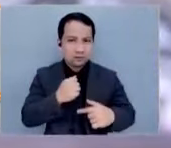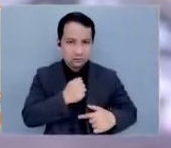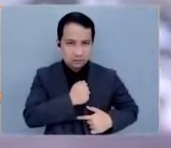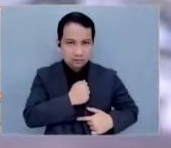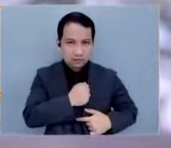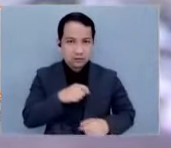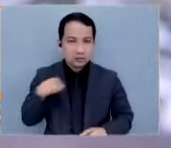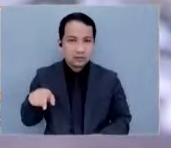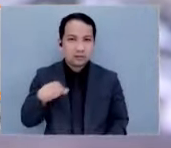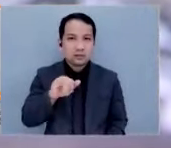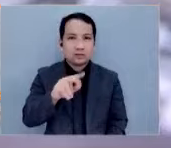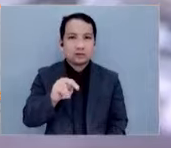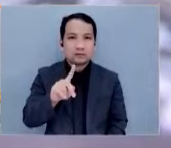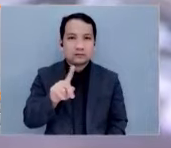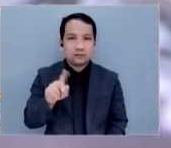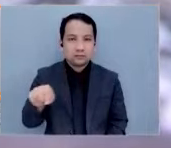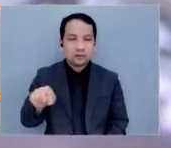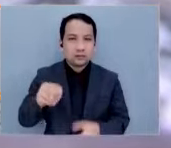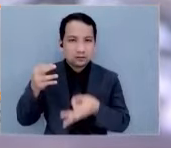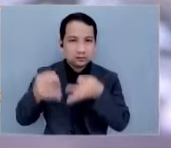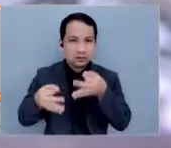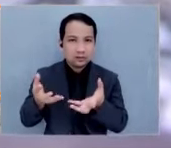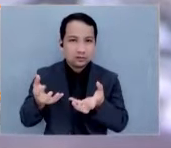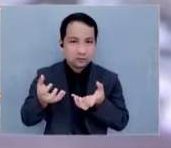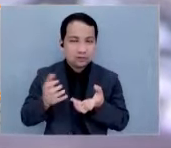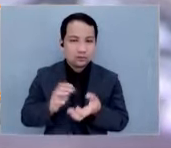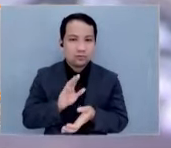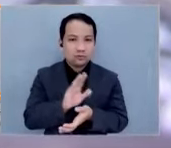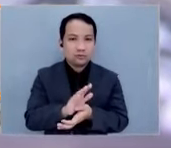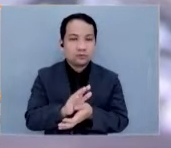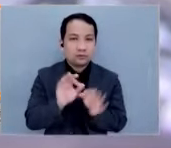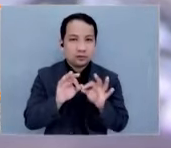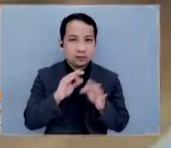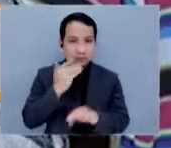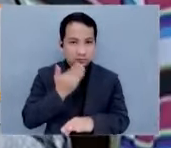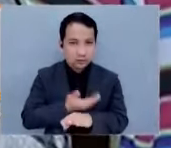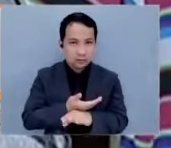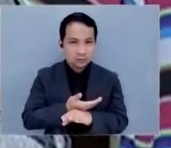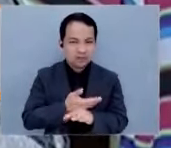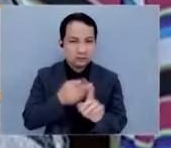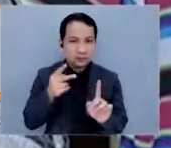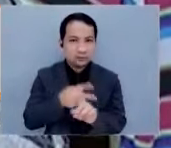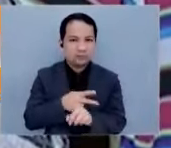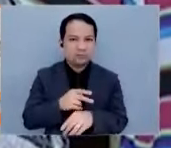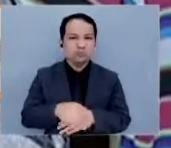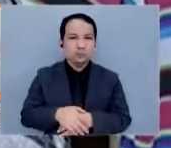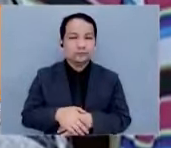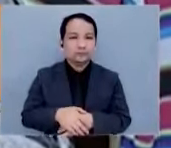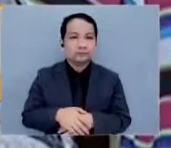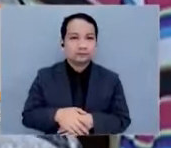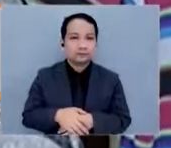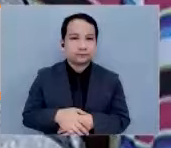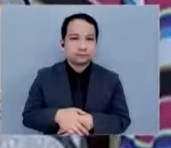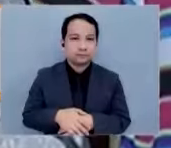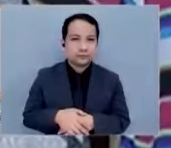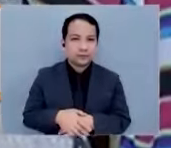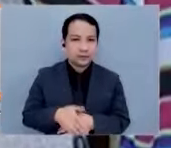Ibanez. Hustisya naman ang panawagan ng naulilang anak ng mga biktima. Bikin out nga makonsensya